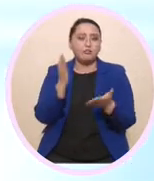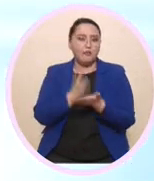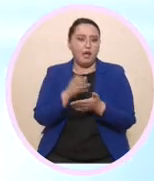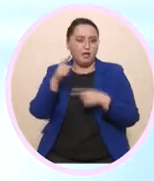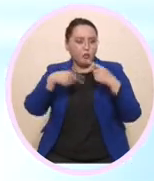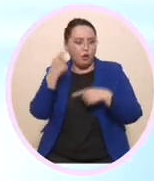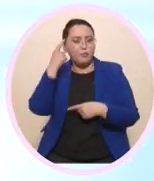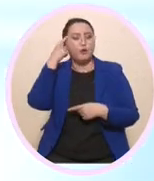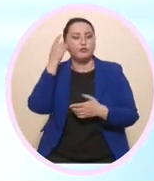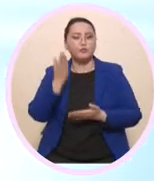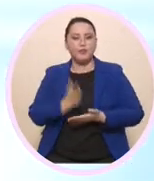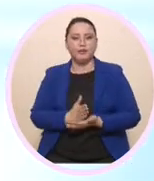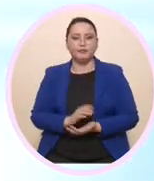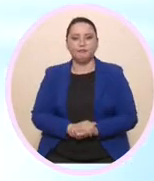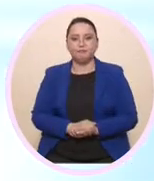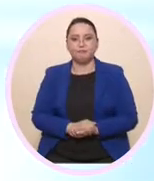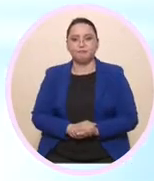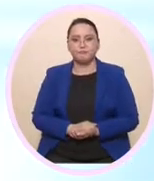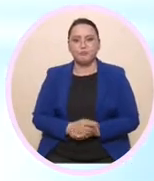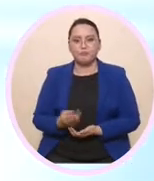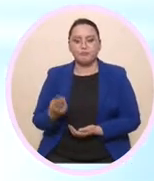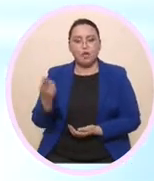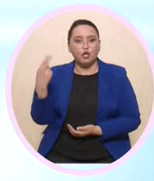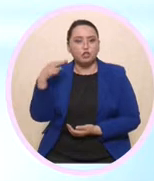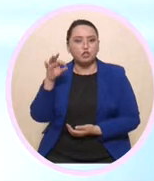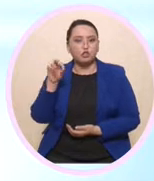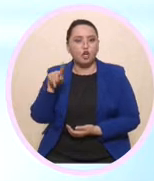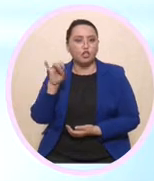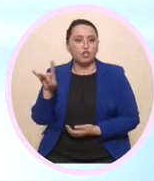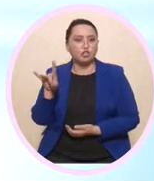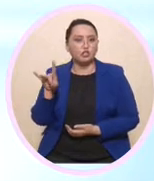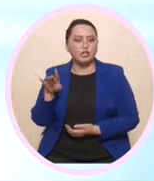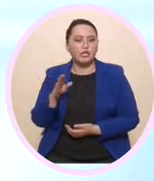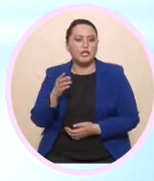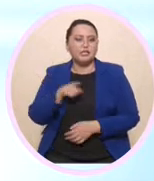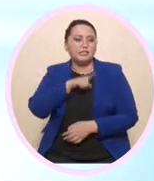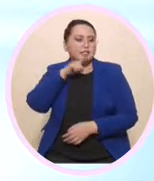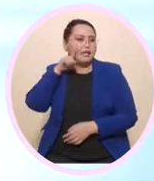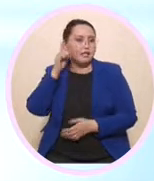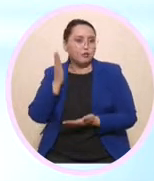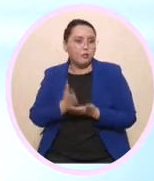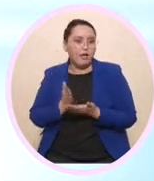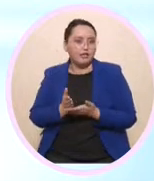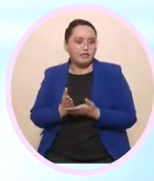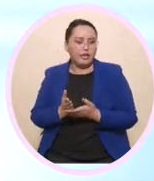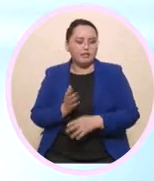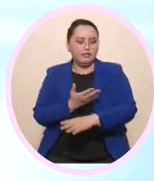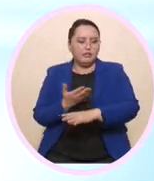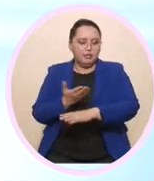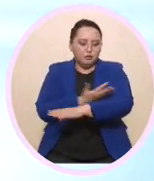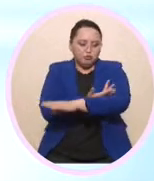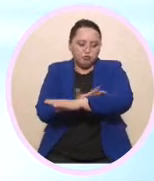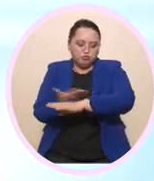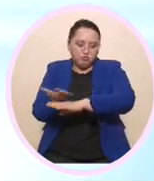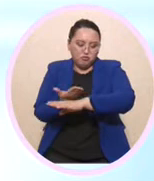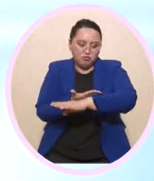За мөн долгор маань залуудаа намрын цагт хадсан өвсөө завэр зөөж явахад яг л